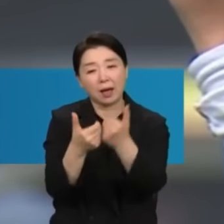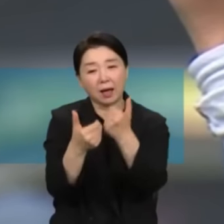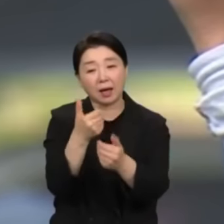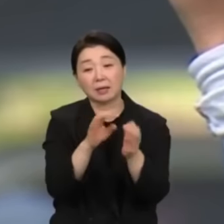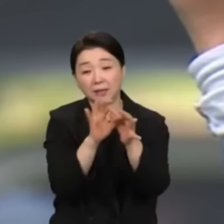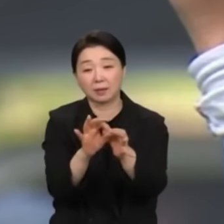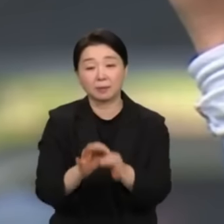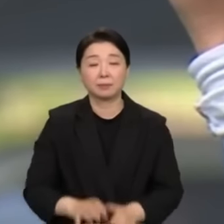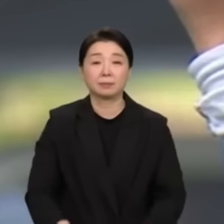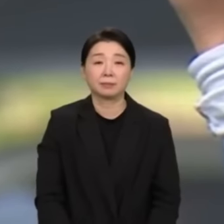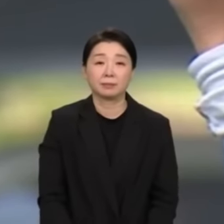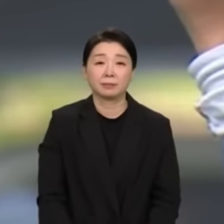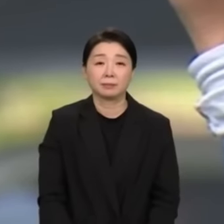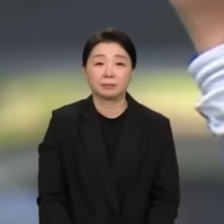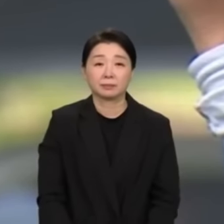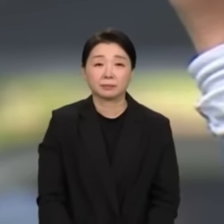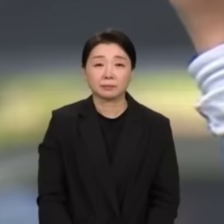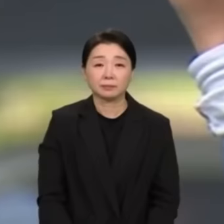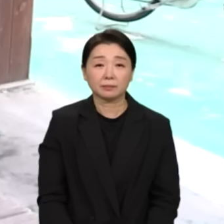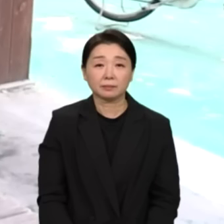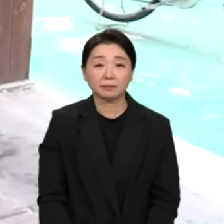전망입니다. 이상화 기자입니다.